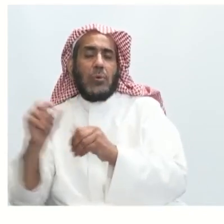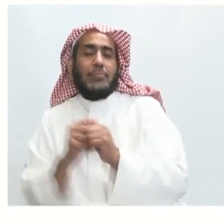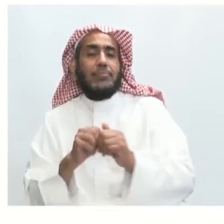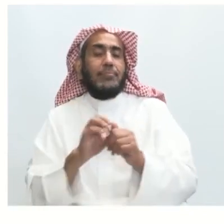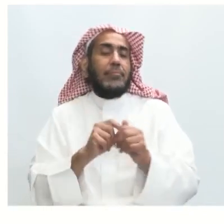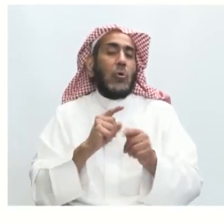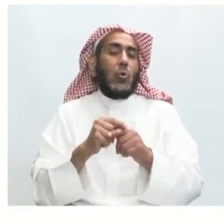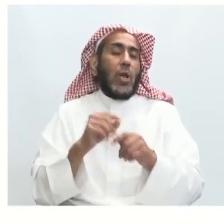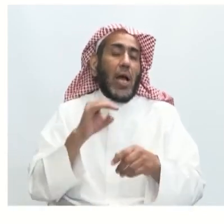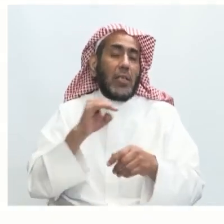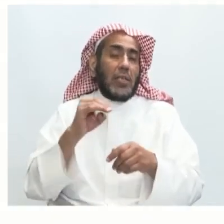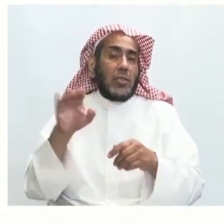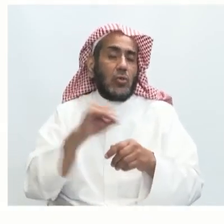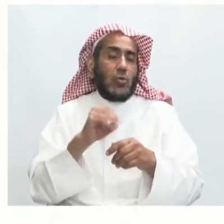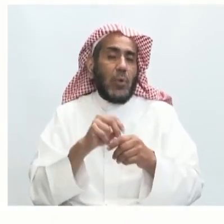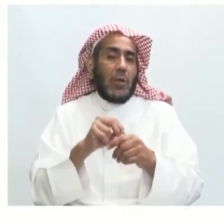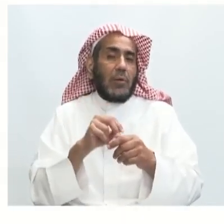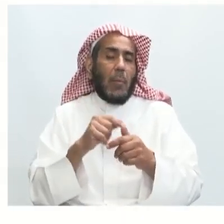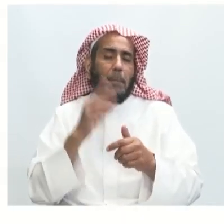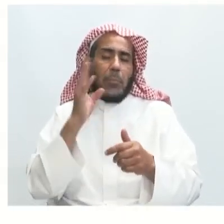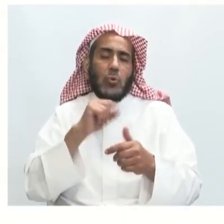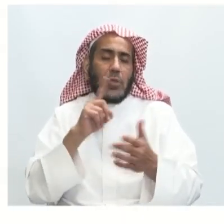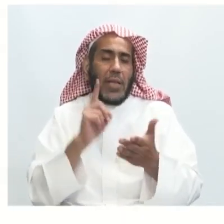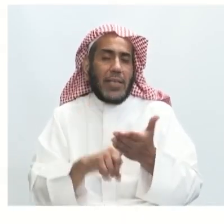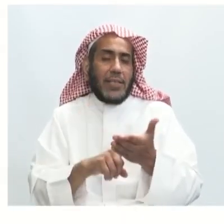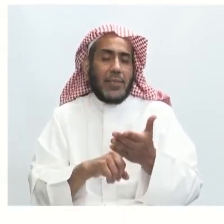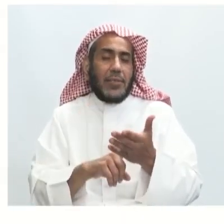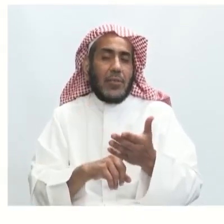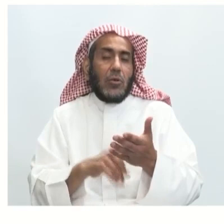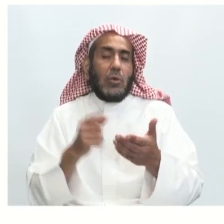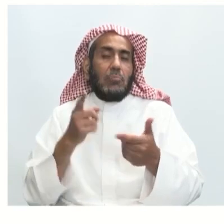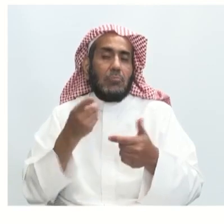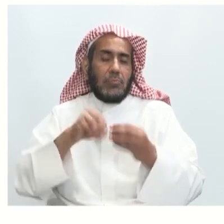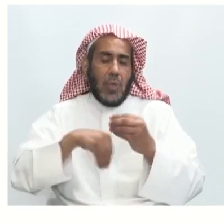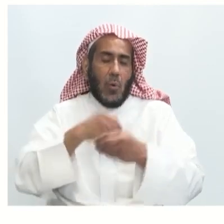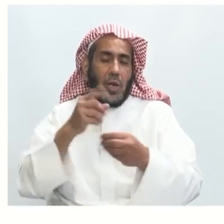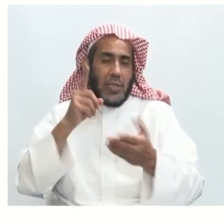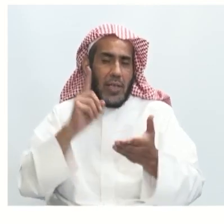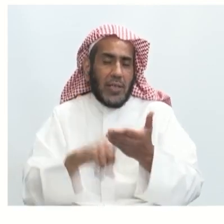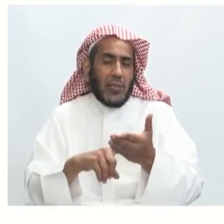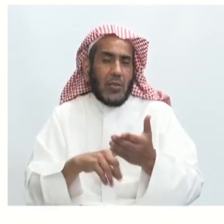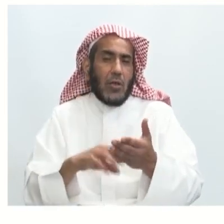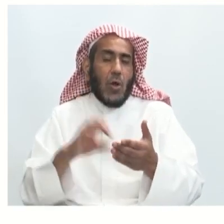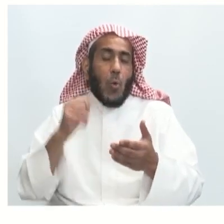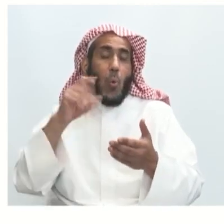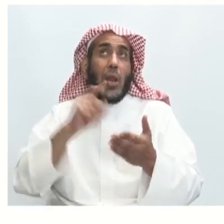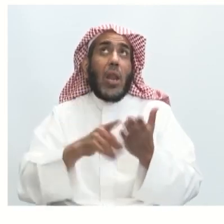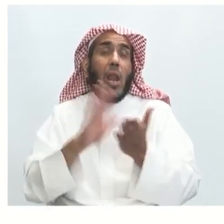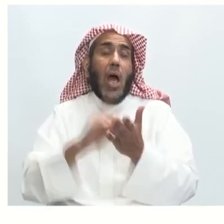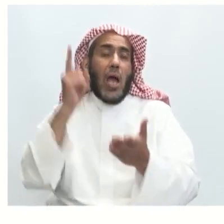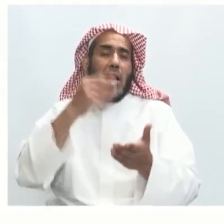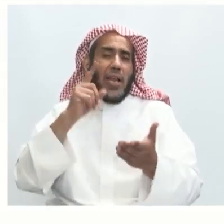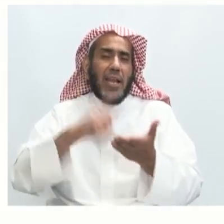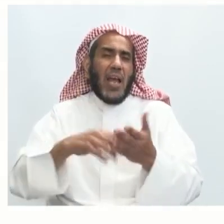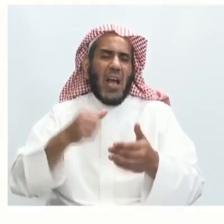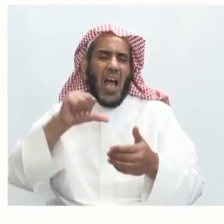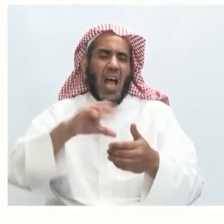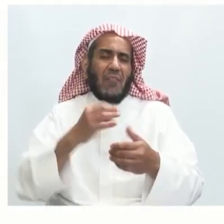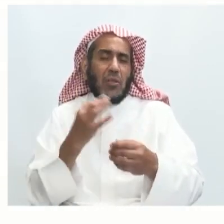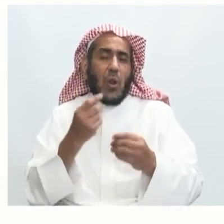ايضا اتت جمله بدون تاكيد همنا تاتي بتاكيد او من المؤكد للمنكر والله ان عافت الاخباري